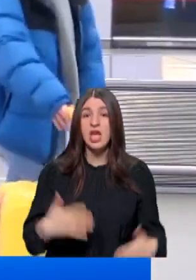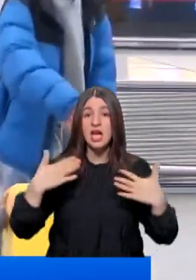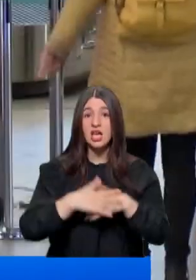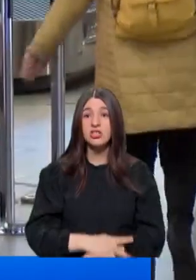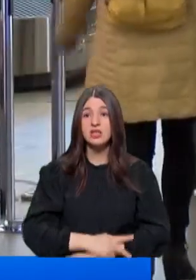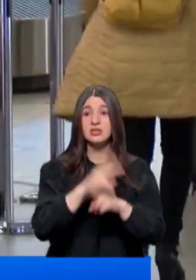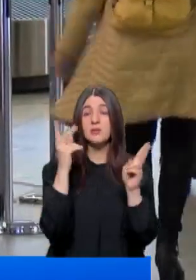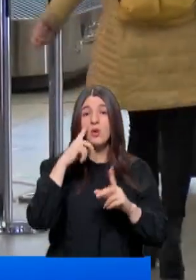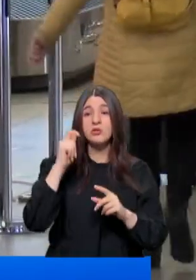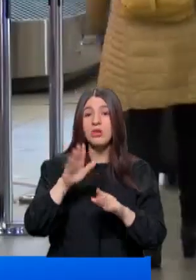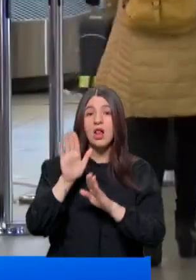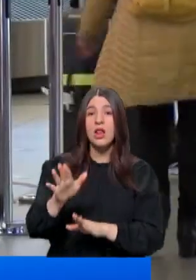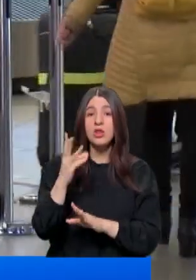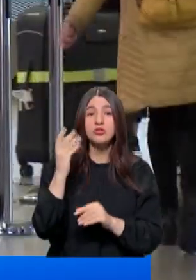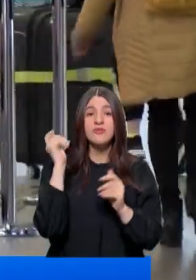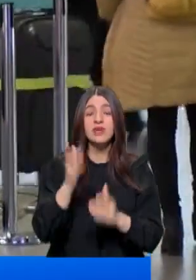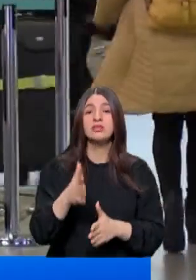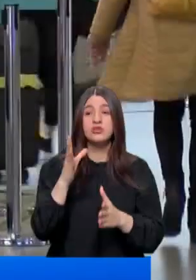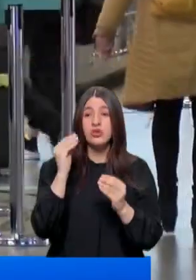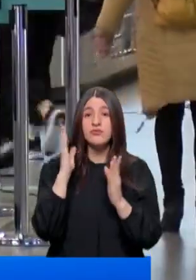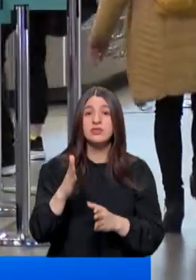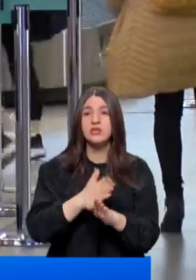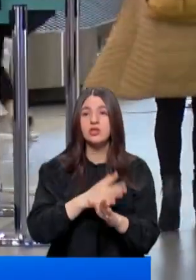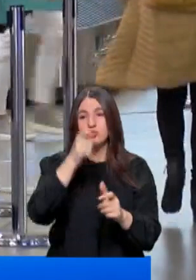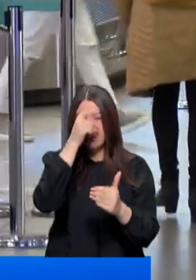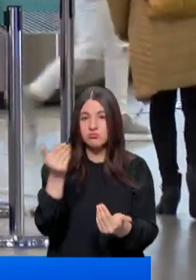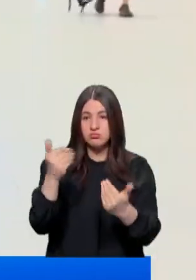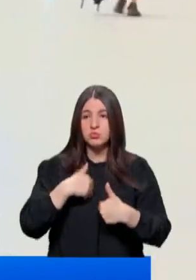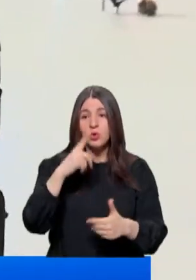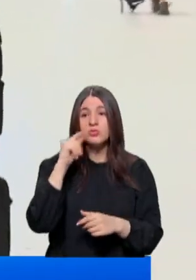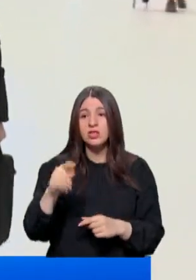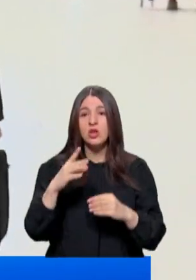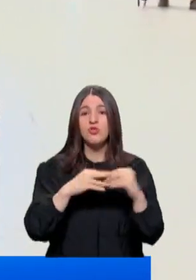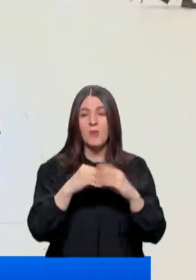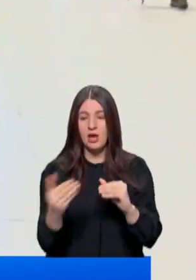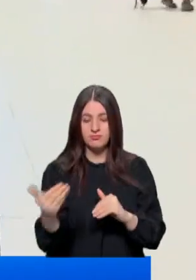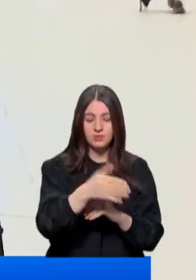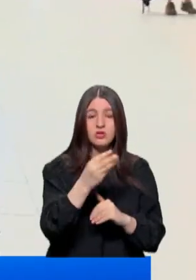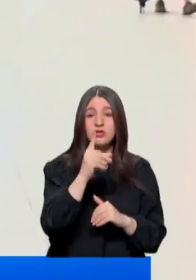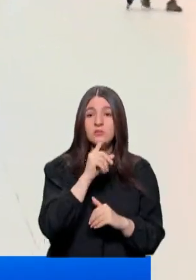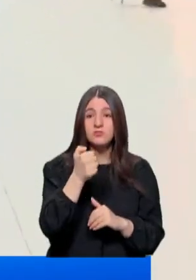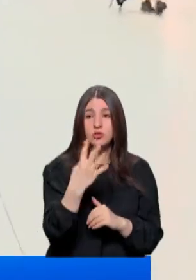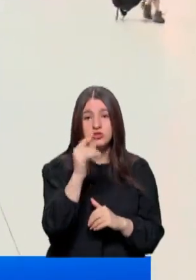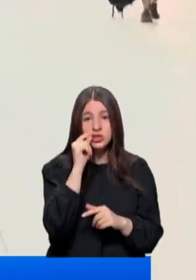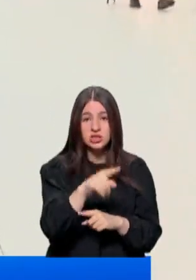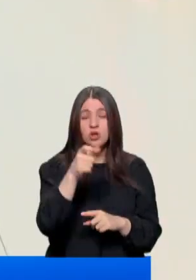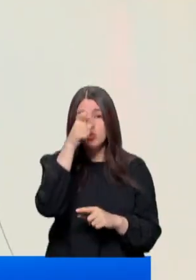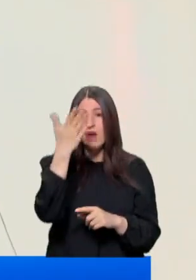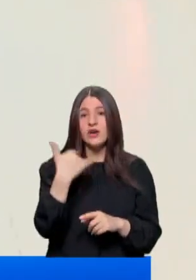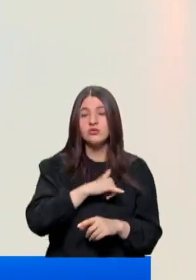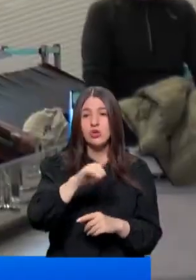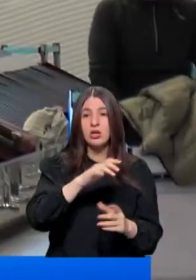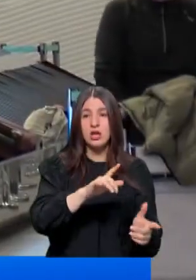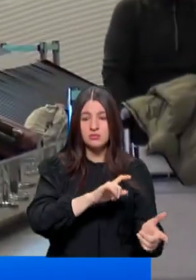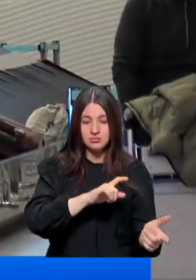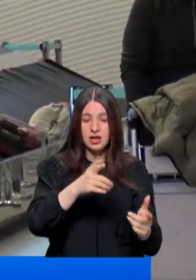Geceden sabaha Ukrayna'da mahsur kalan çok sayıda vatandaş Türkiye'ye geldi. Ukrayna'dan Romanya'ya ulaştırılan 164 kişi Türk Hava Yolları'nın